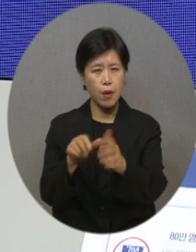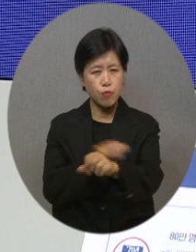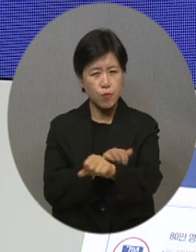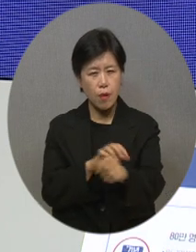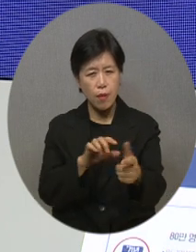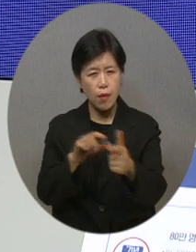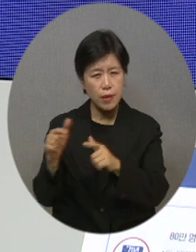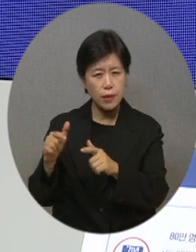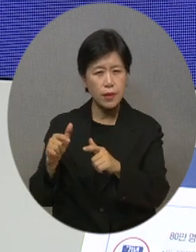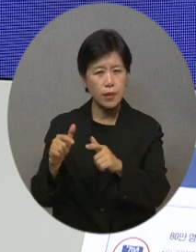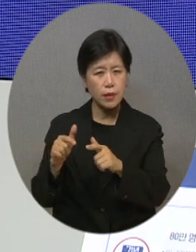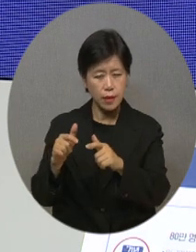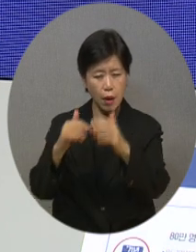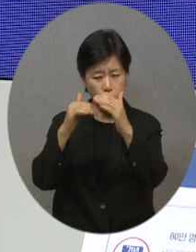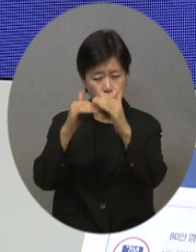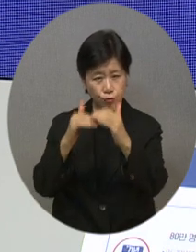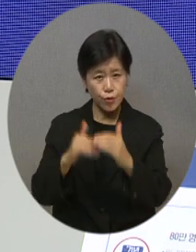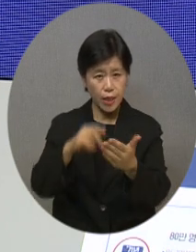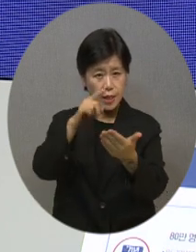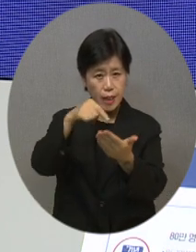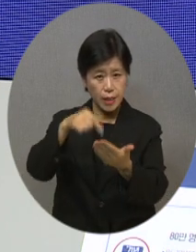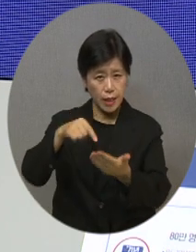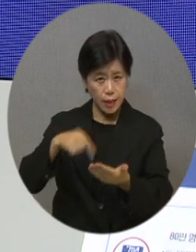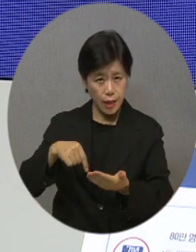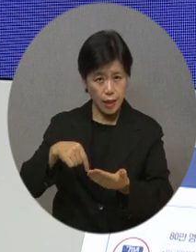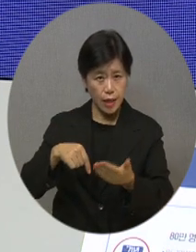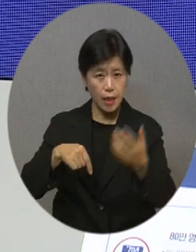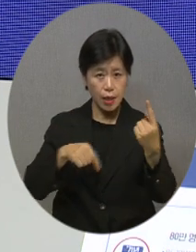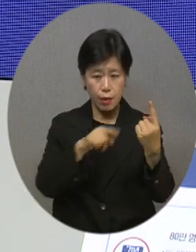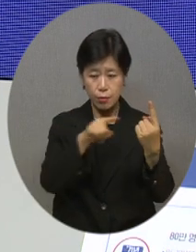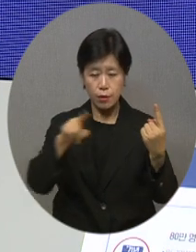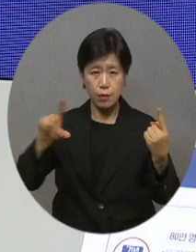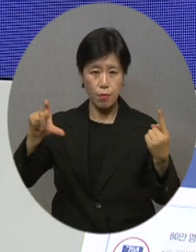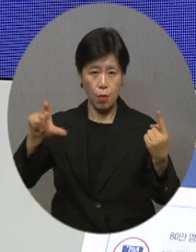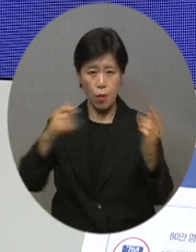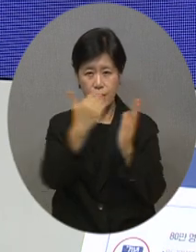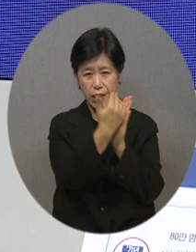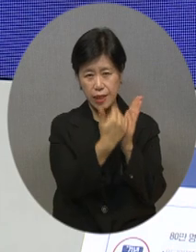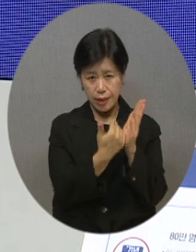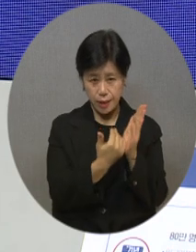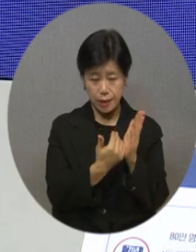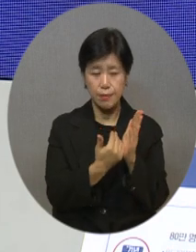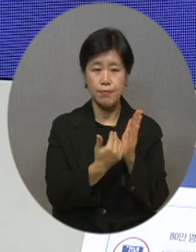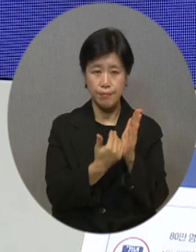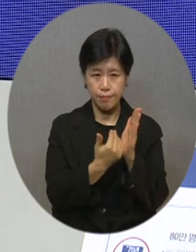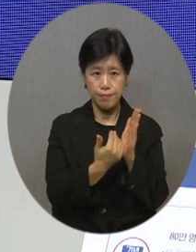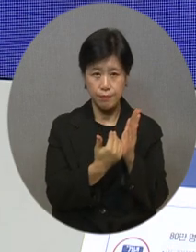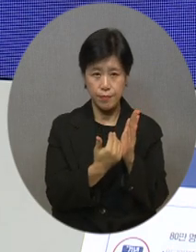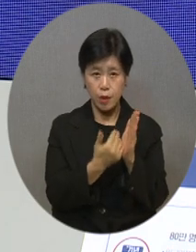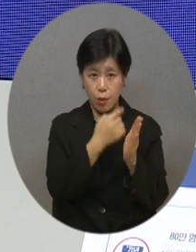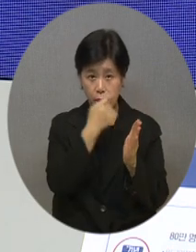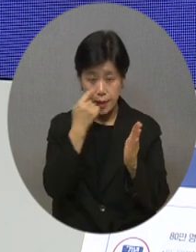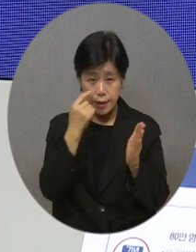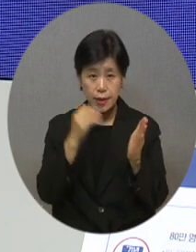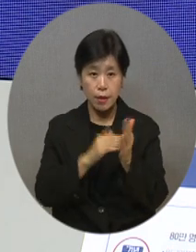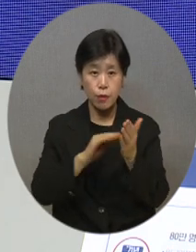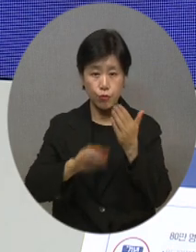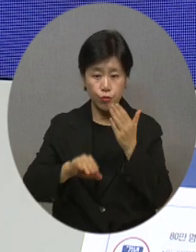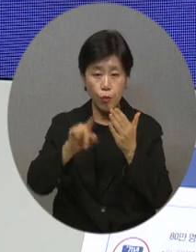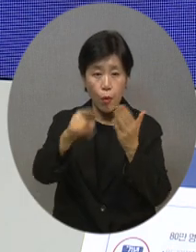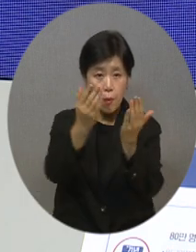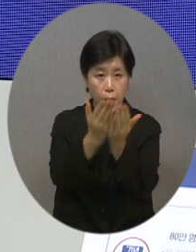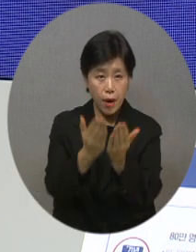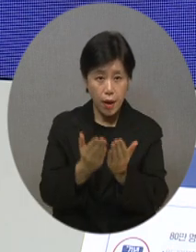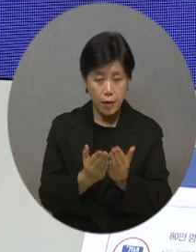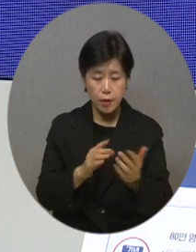1급부터, 1등급부터 15등까지 해가지고 이렇게 해주게 되어 있거든요. 자기가 이렇게 등급에 맞게 되게 되면 거기에 맞는